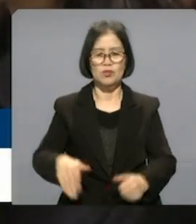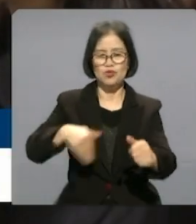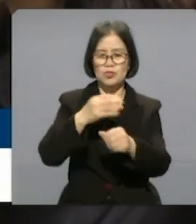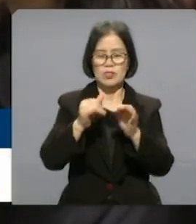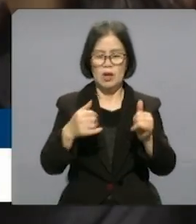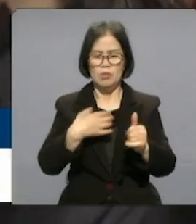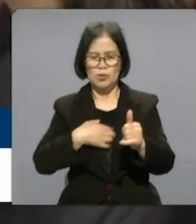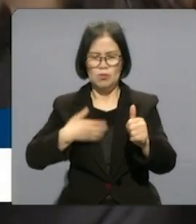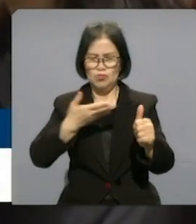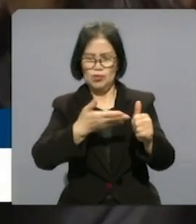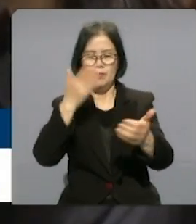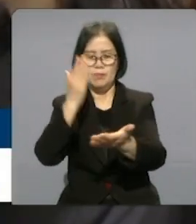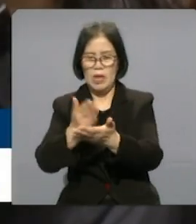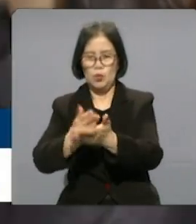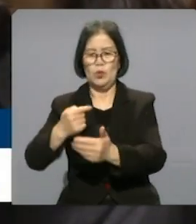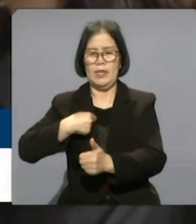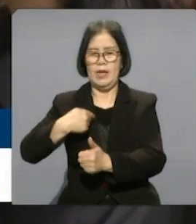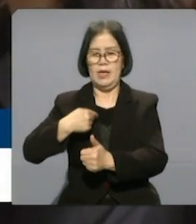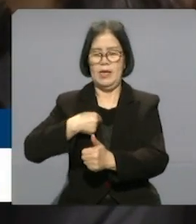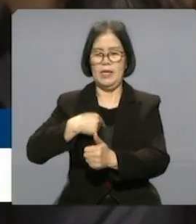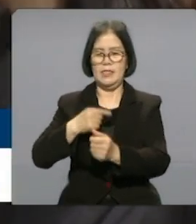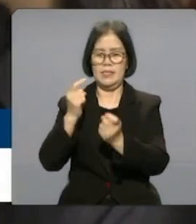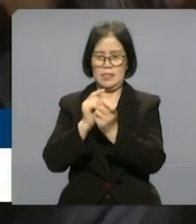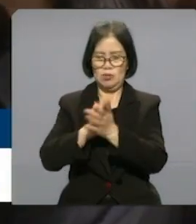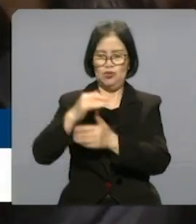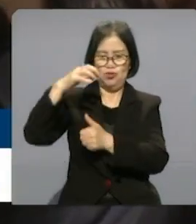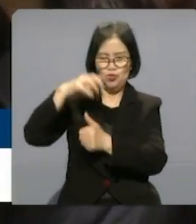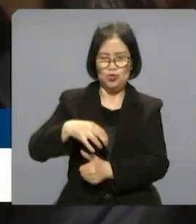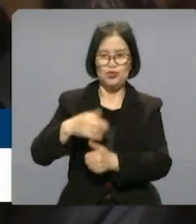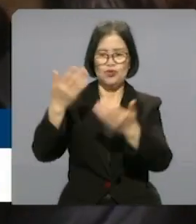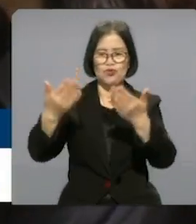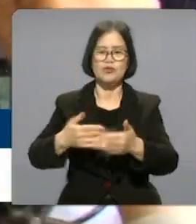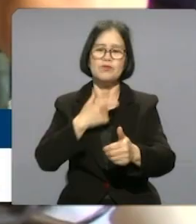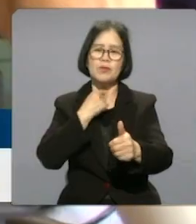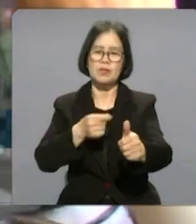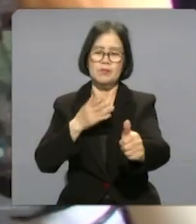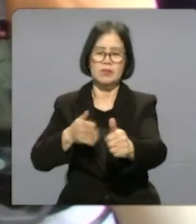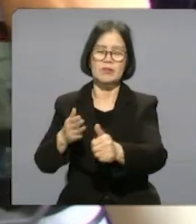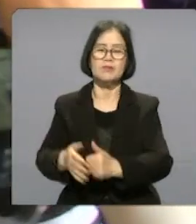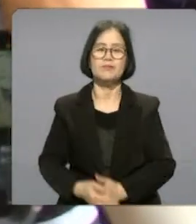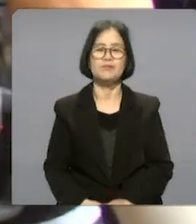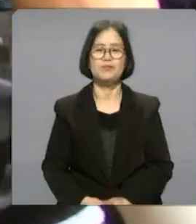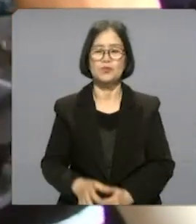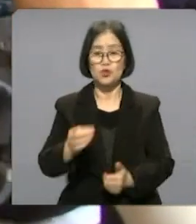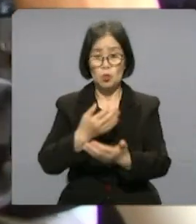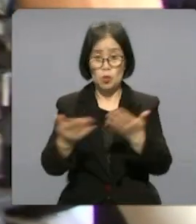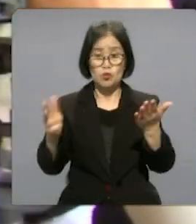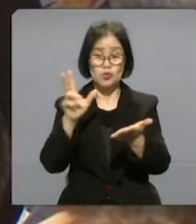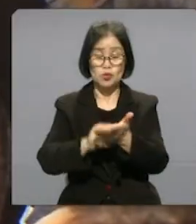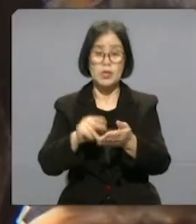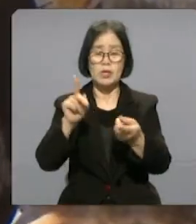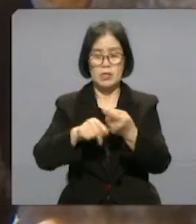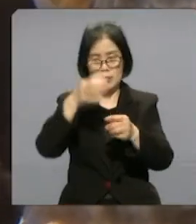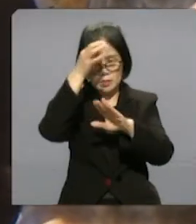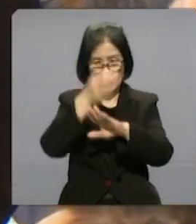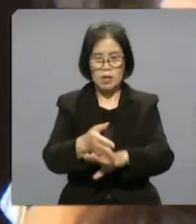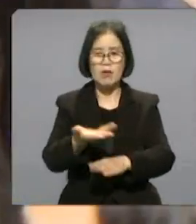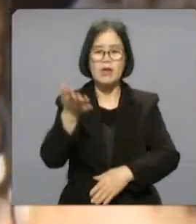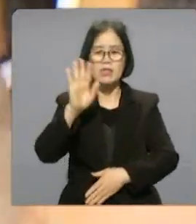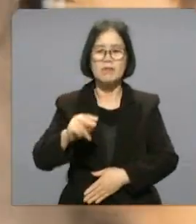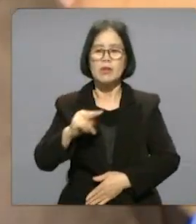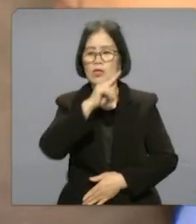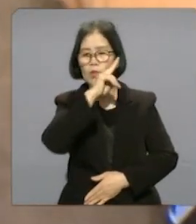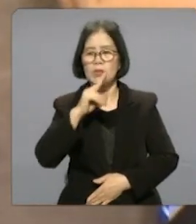말고 저 송영길을 구속시켜 주시기 바라겠습니다. 돈봉투 논란에 대해선 사과했지만